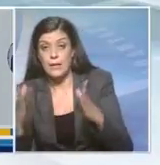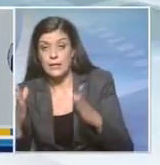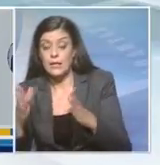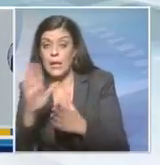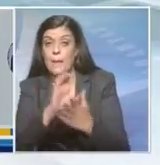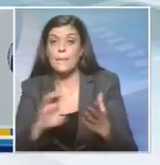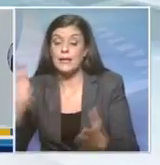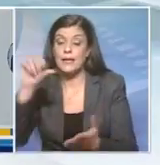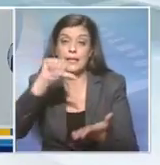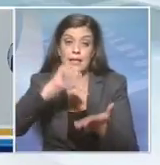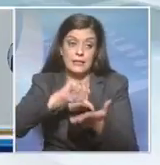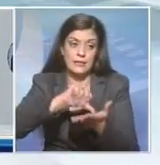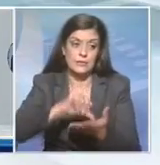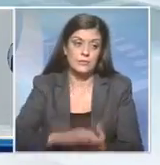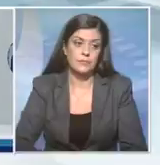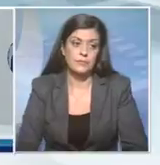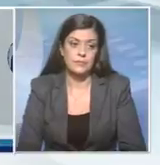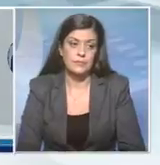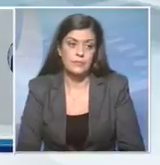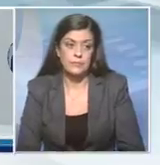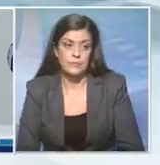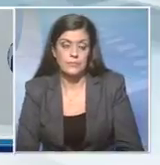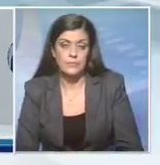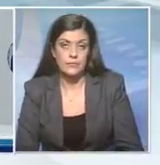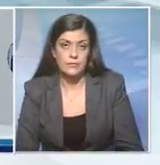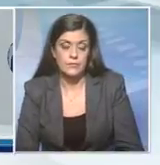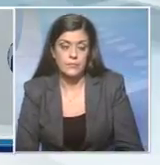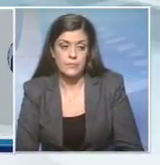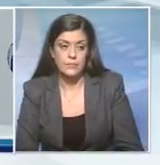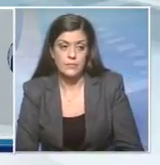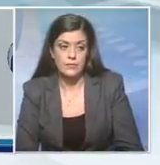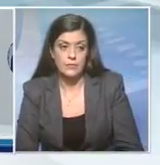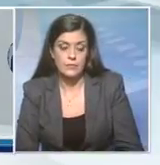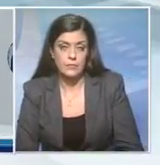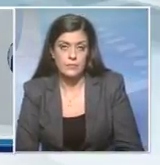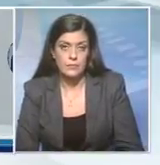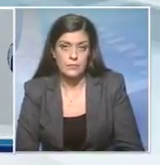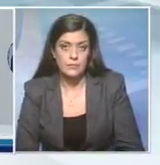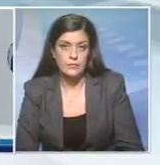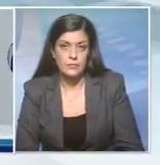επαρχιακά κέντρα, κυρίως από φορείς της τοπικής αυτοδιοίκησης.